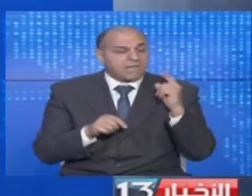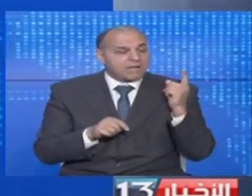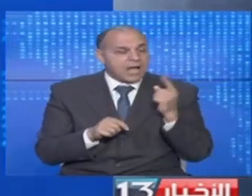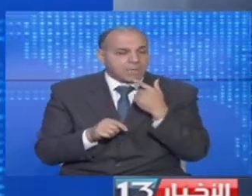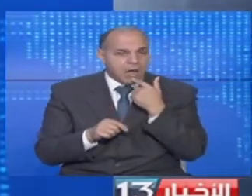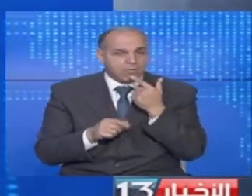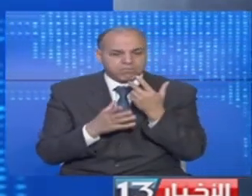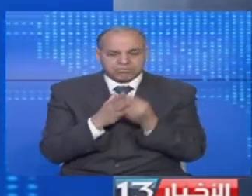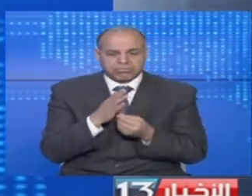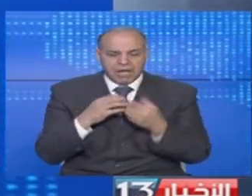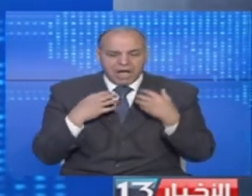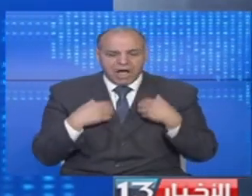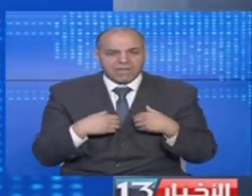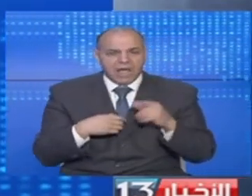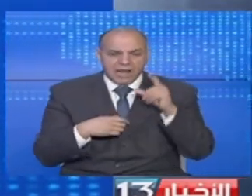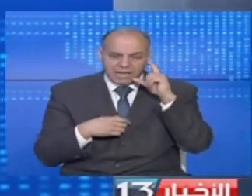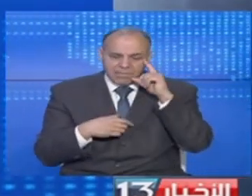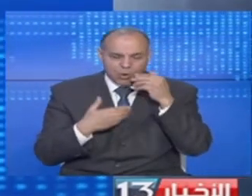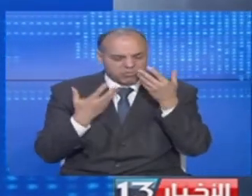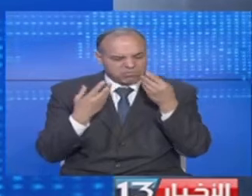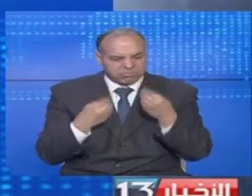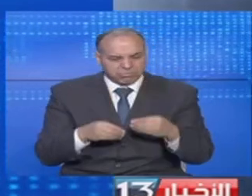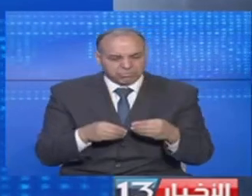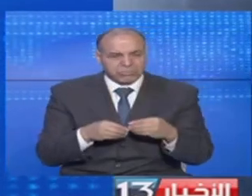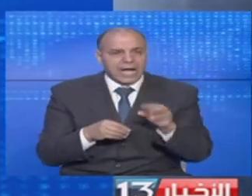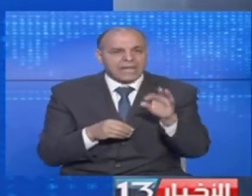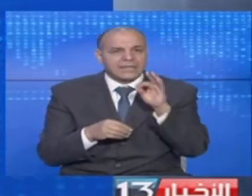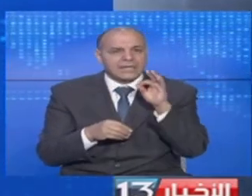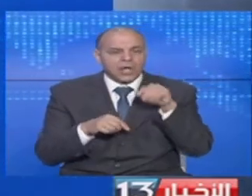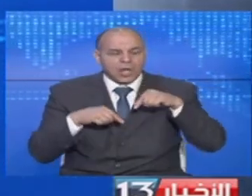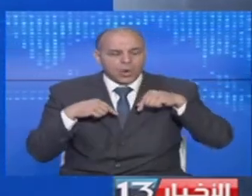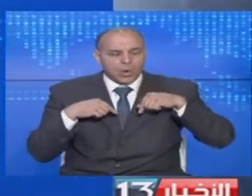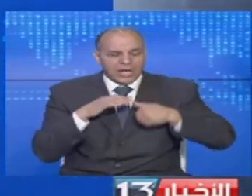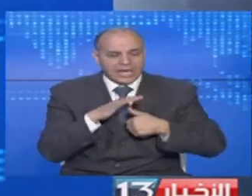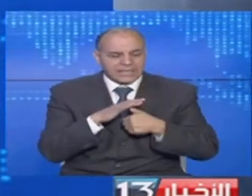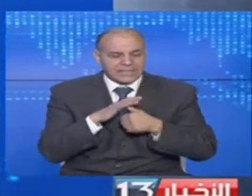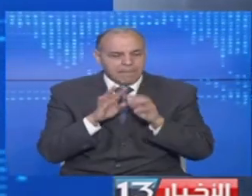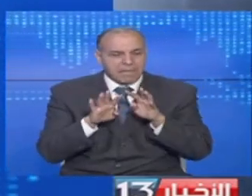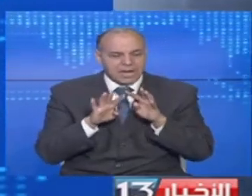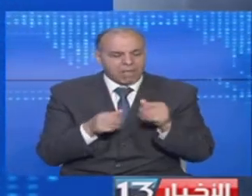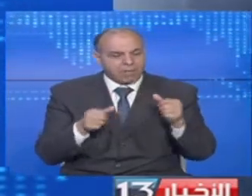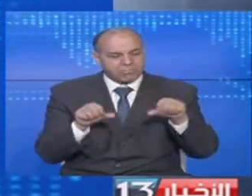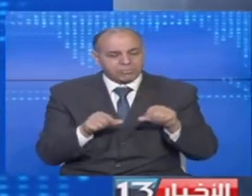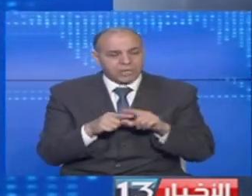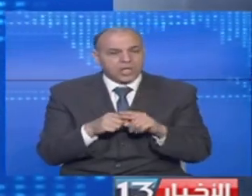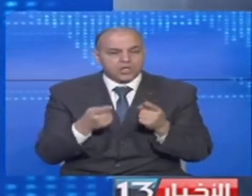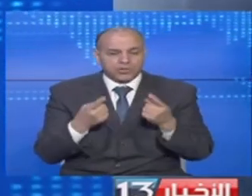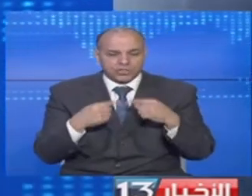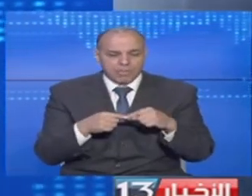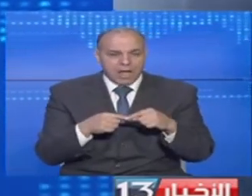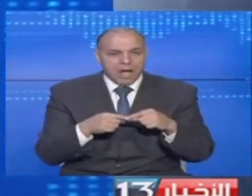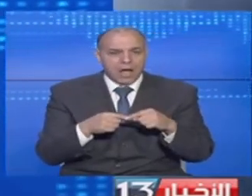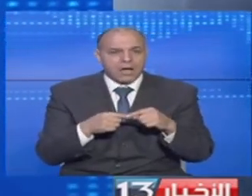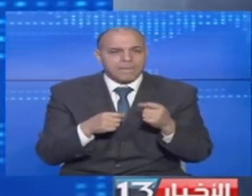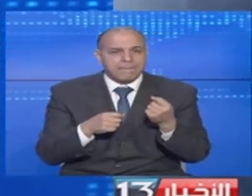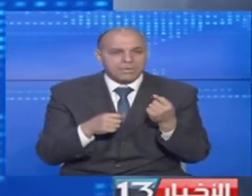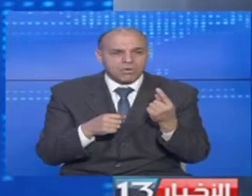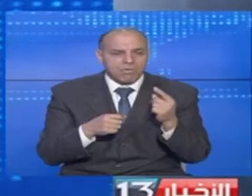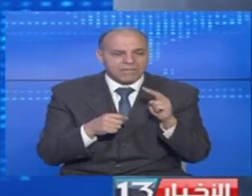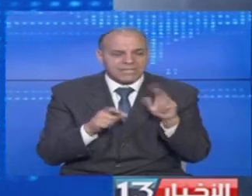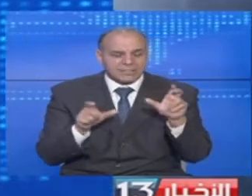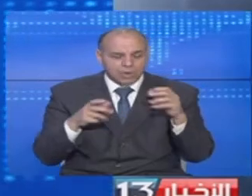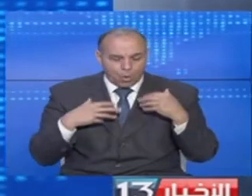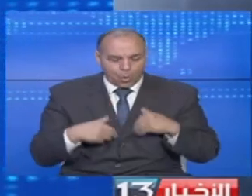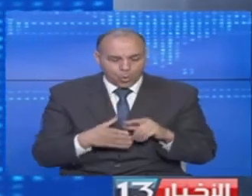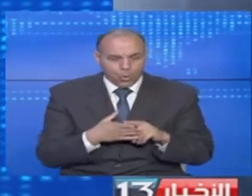الدولية، أخفق النواب الليبيون اليوم في اختيار رئيس جديد للبرلمان رغم اجتماع 127